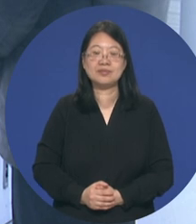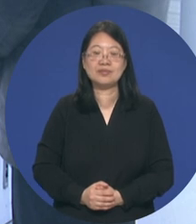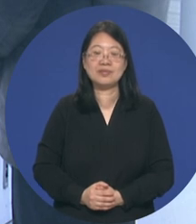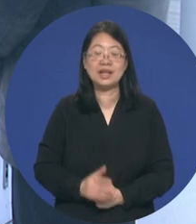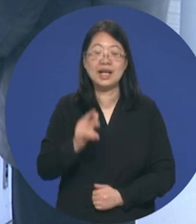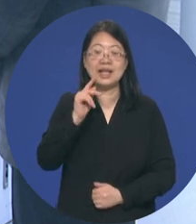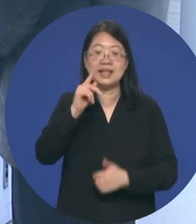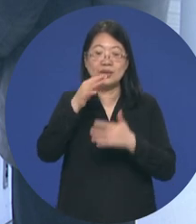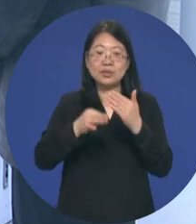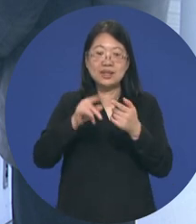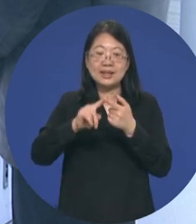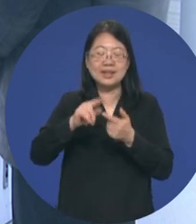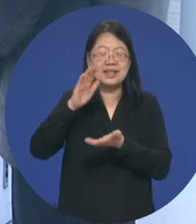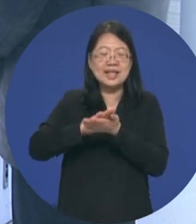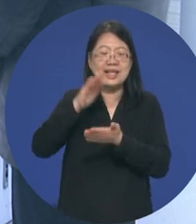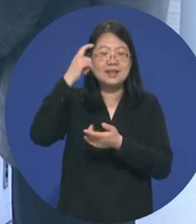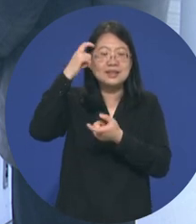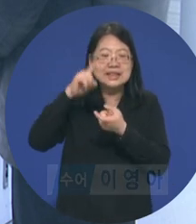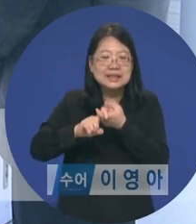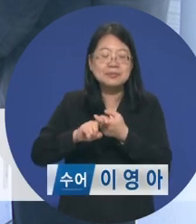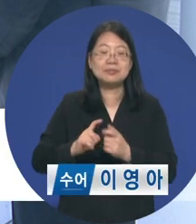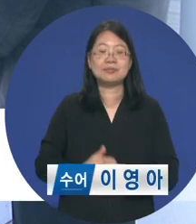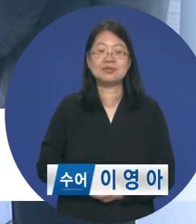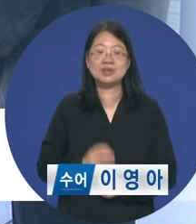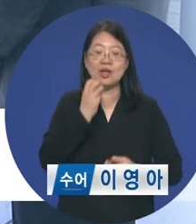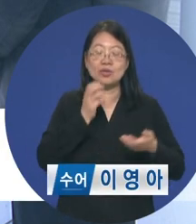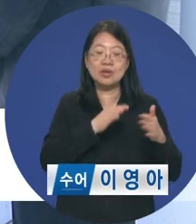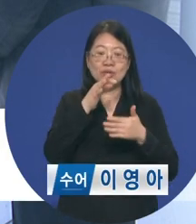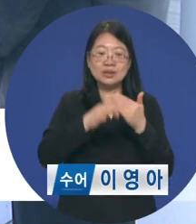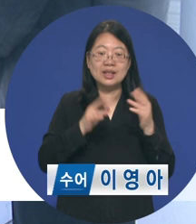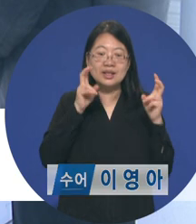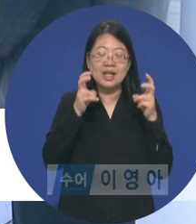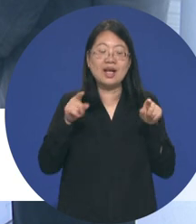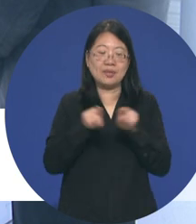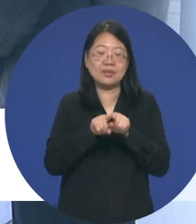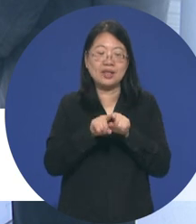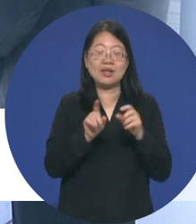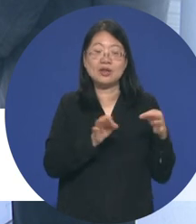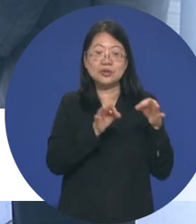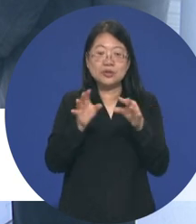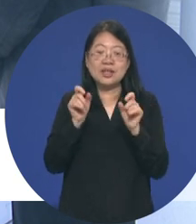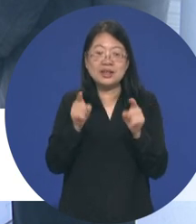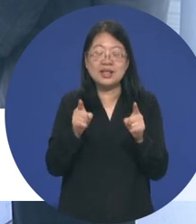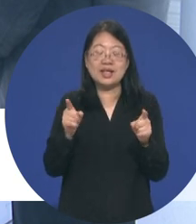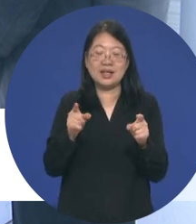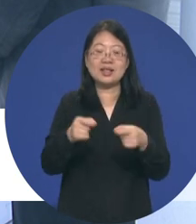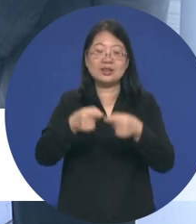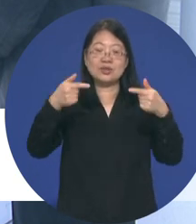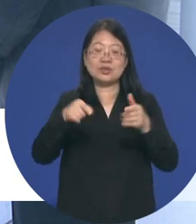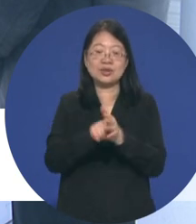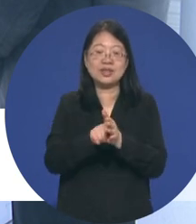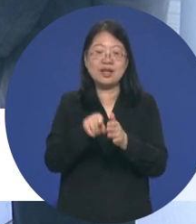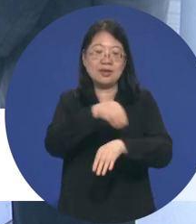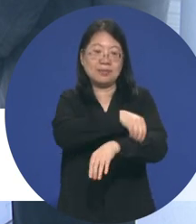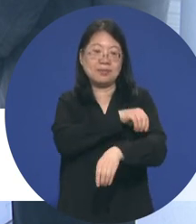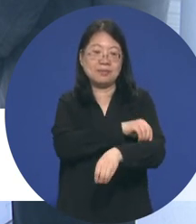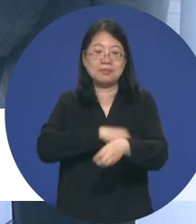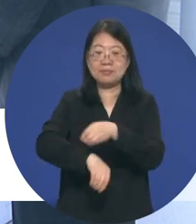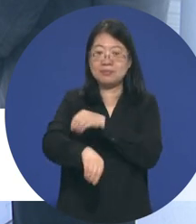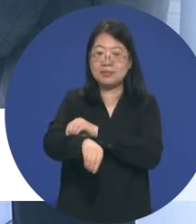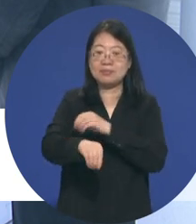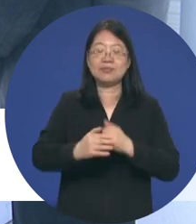K 콘텐츠에 대한 뜨거운 관심 속에 경기도가 콘텐츠 기업들이 보다 많은 투자 유치 기회를 잡을 수 있도록 팔을